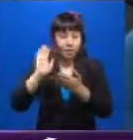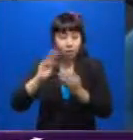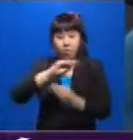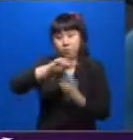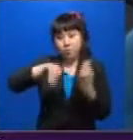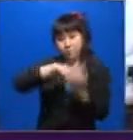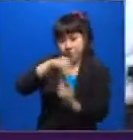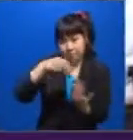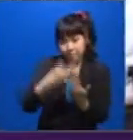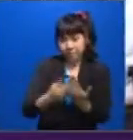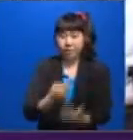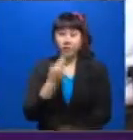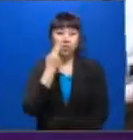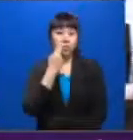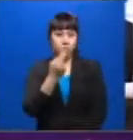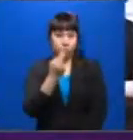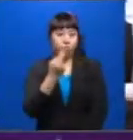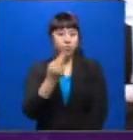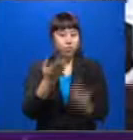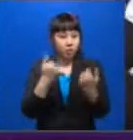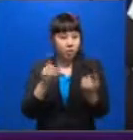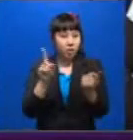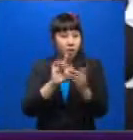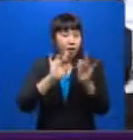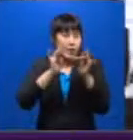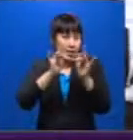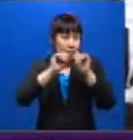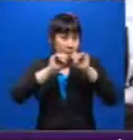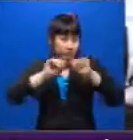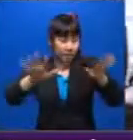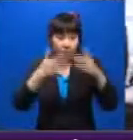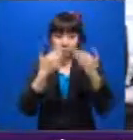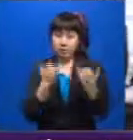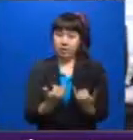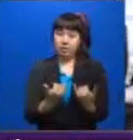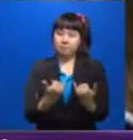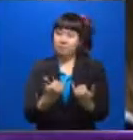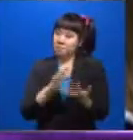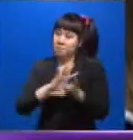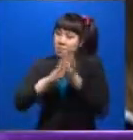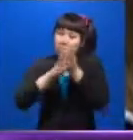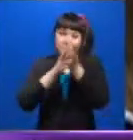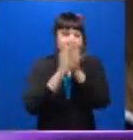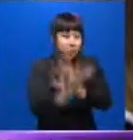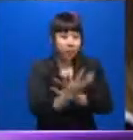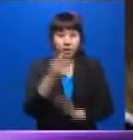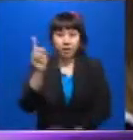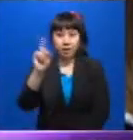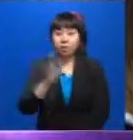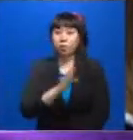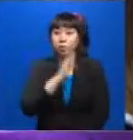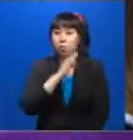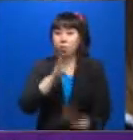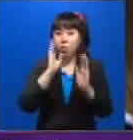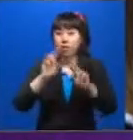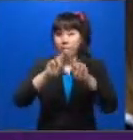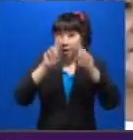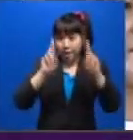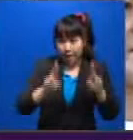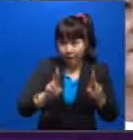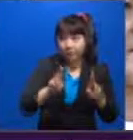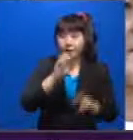creativityเห็นว่าสังคมออนไลน์ทำให้มีการเปลี่ยนกระแสอย่างรวดเร็วซึ่งหากผู้ประกอบการ